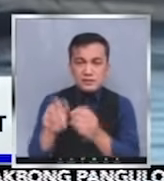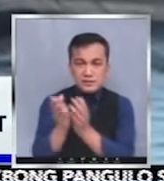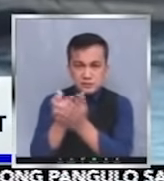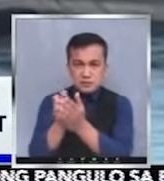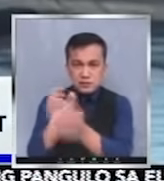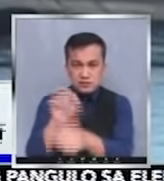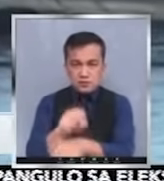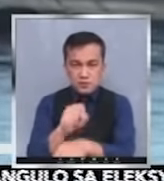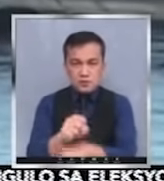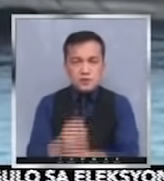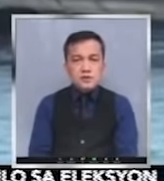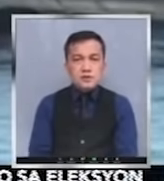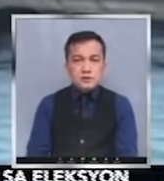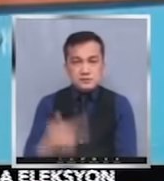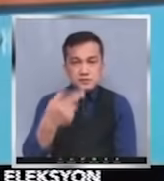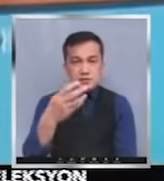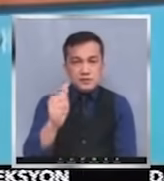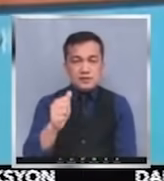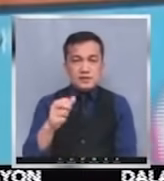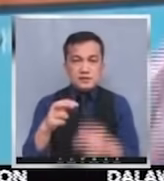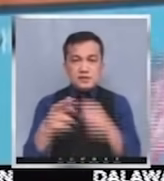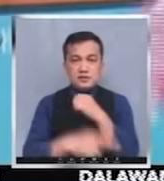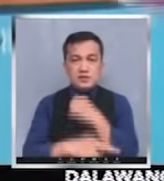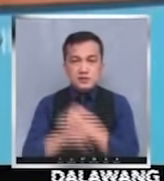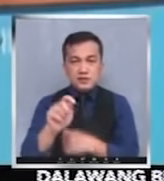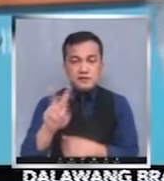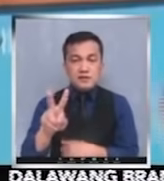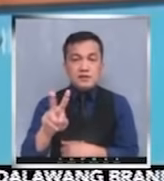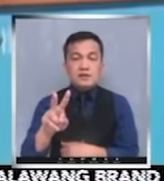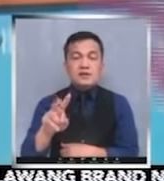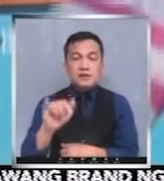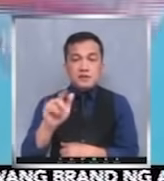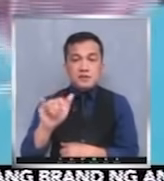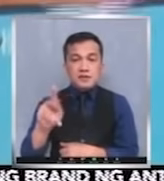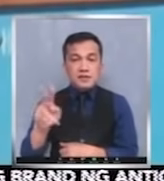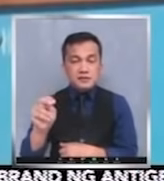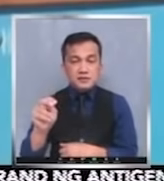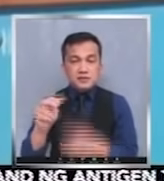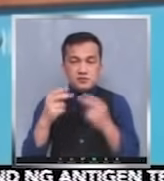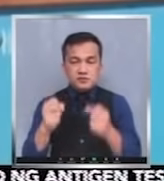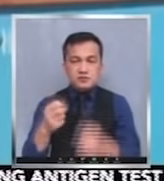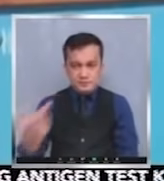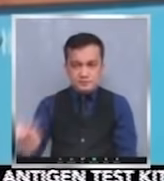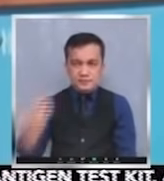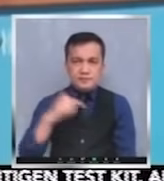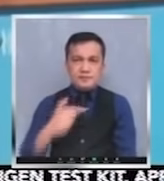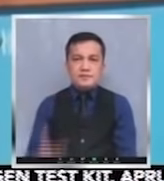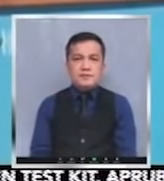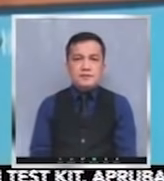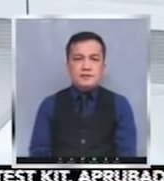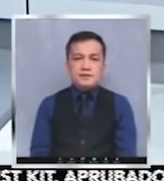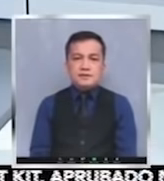GMA Regional TV Balitang Amyanan, Ivy Hernando, nakatutok, 24 oras.